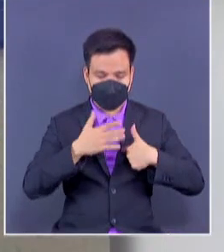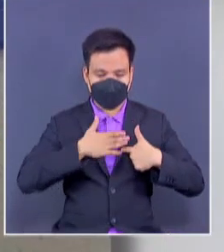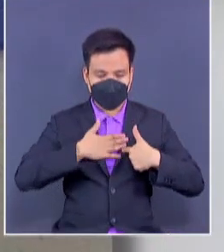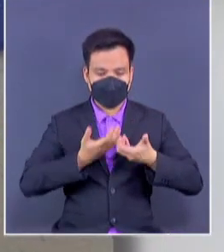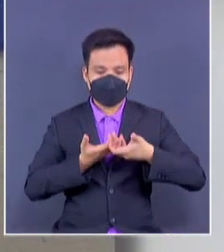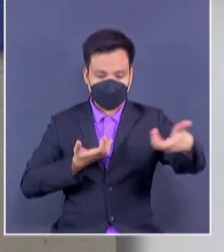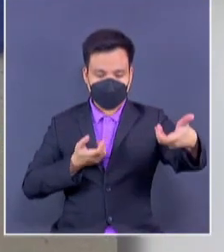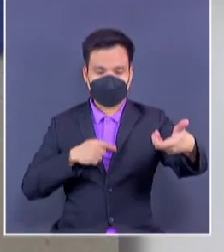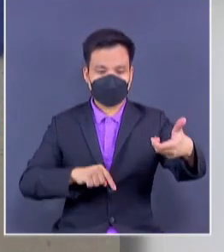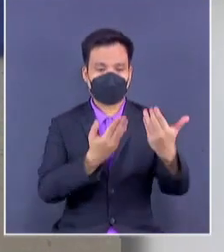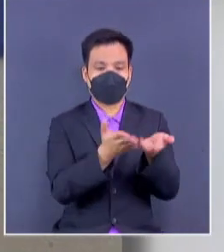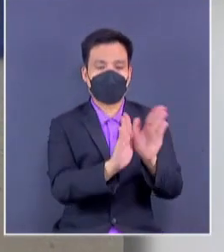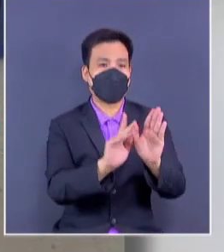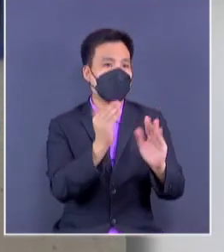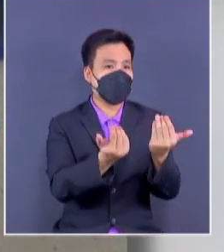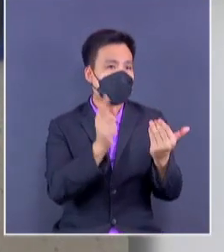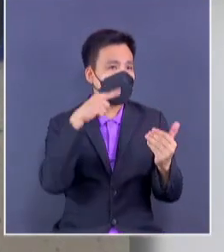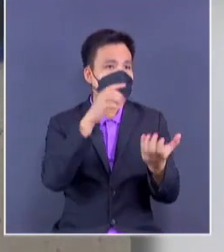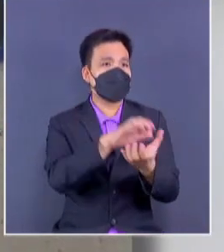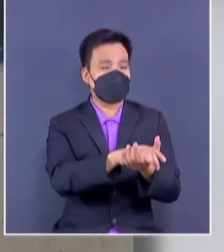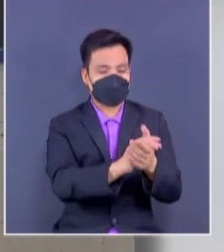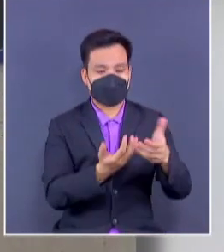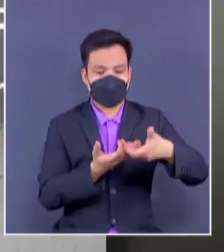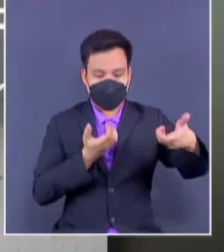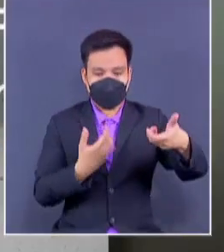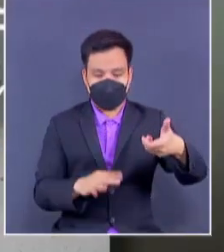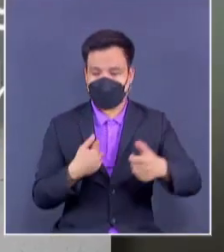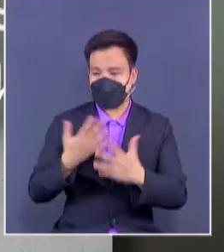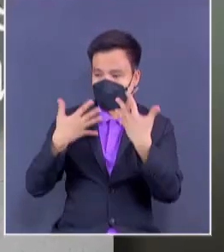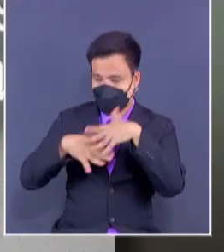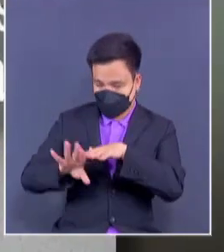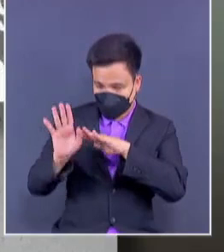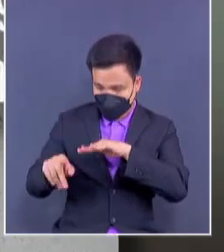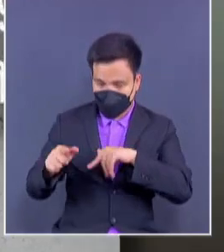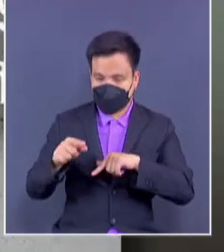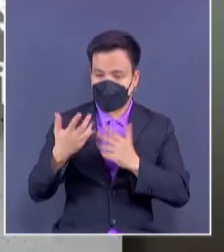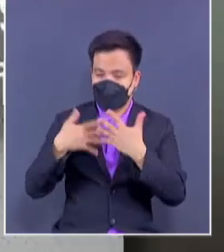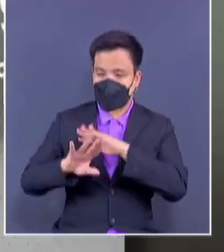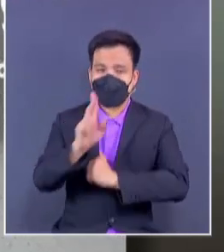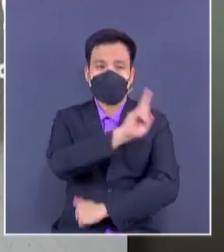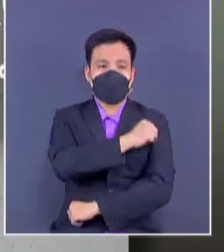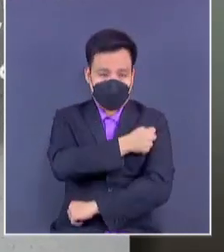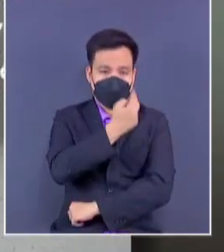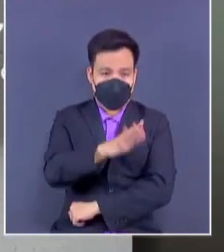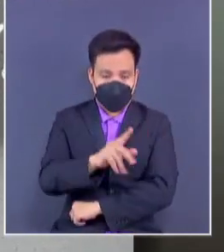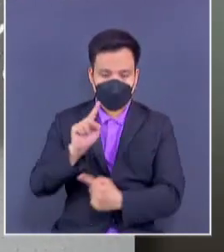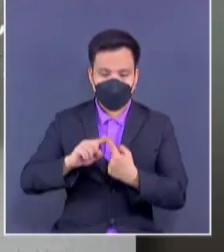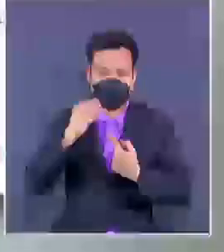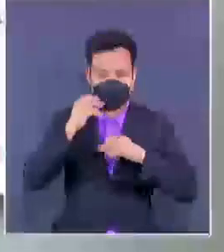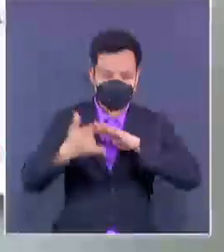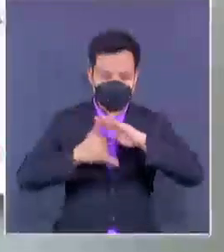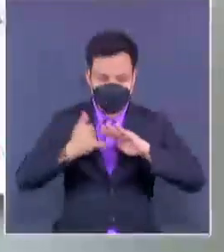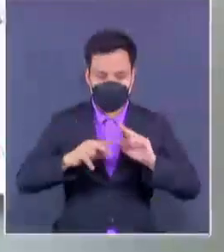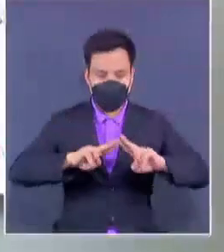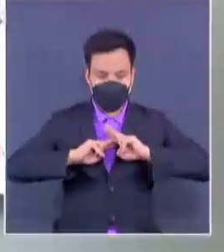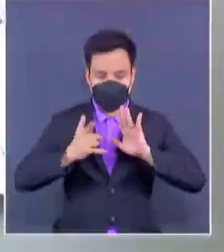คนได้แยกกันอยู่เรียบร้อยแล้วแล้วก็ได้ทำการติดต่อหน่วยงานที่เกี่ยวข้องเพื่อทำโฮมไอโซเลชันแล้วล่ะค่ะเช่นเดียวกับนักร้องนัก